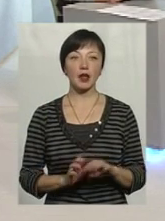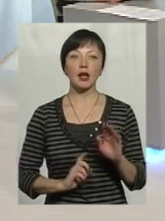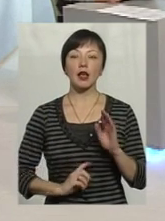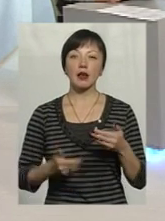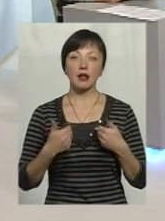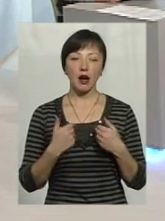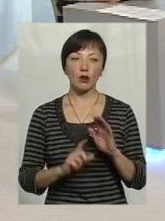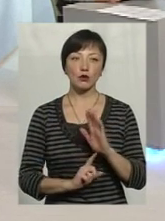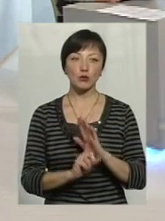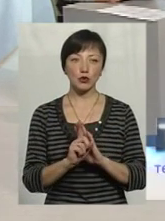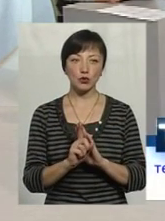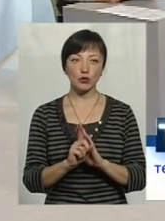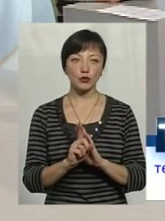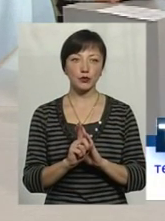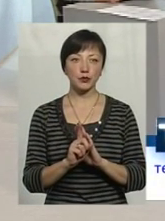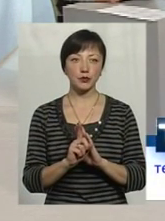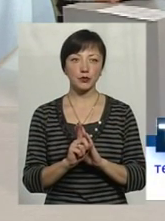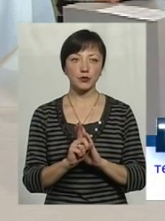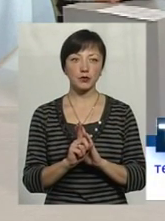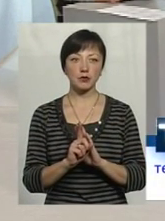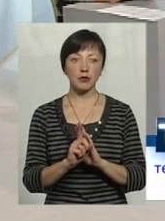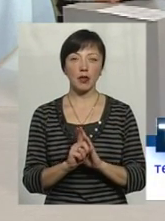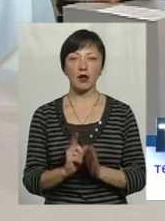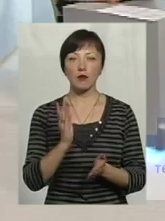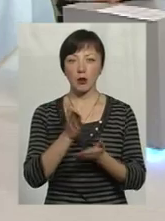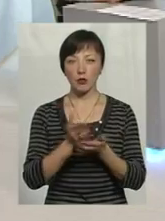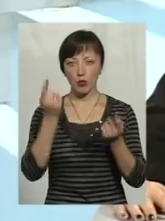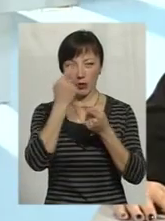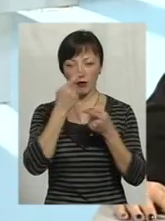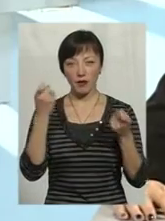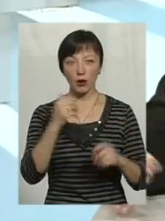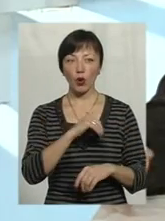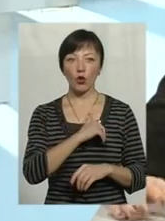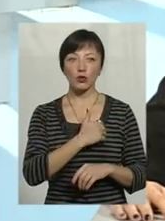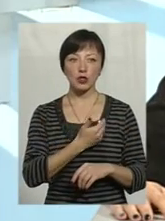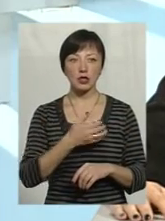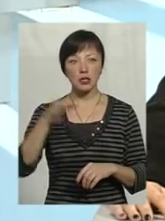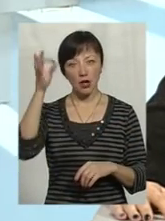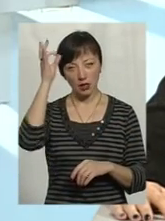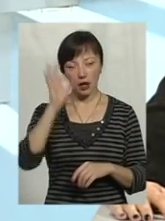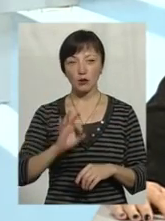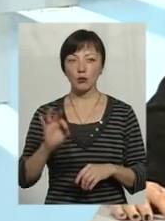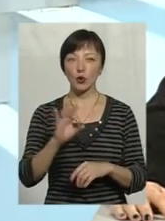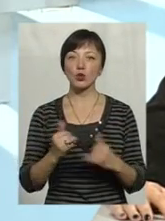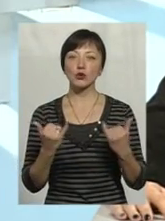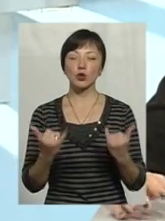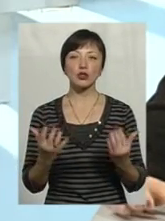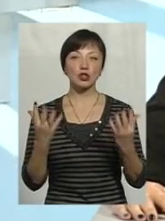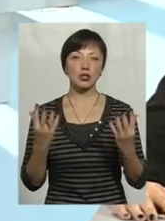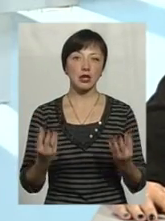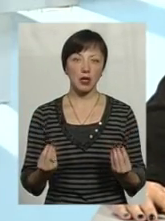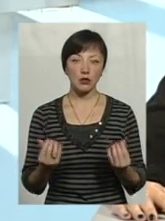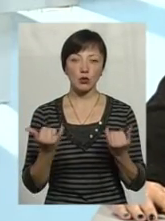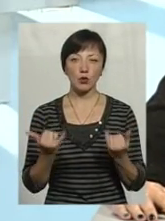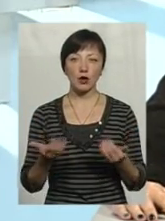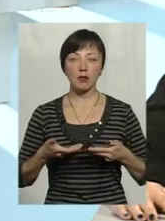розпочну. Давайте, Галина. По-перше, так як ми в прямому ефірі, хочеться згадати про сьогоднішній день. Сьогодні